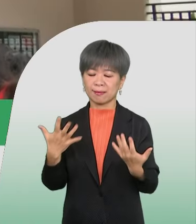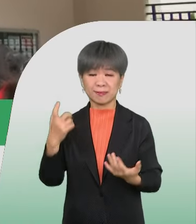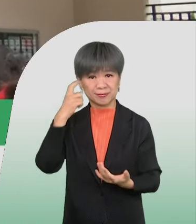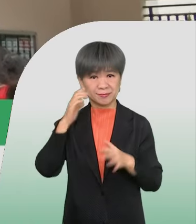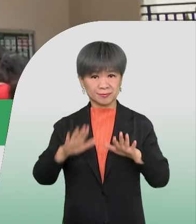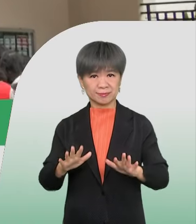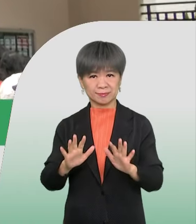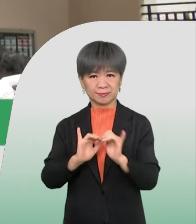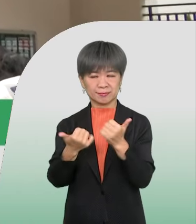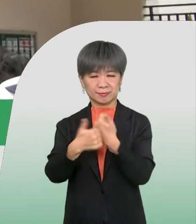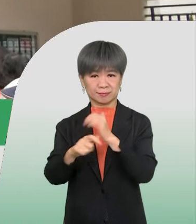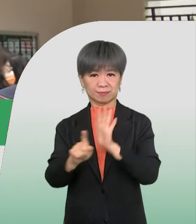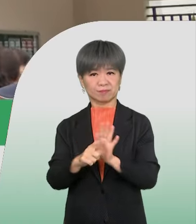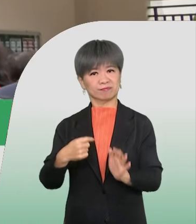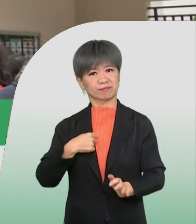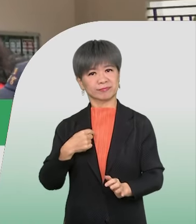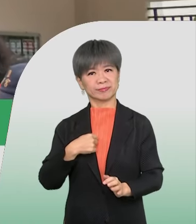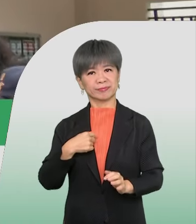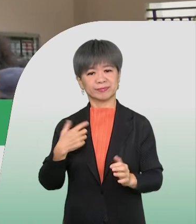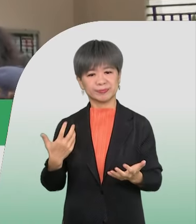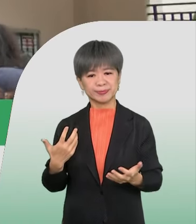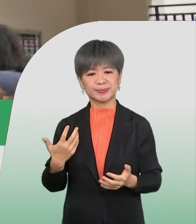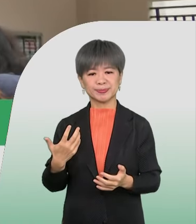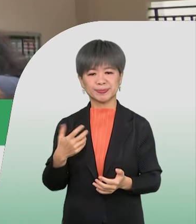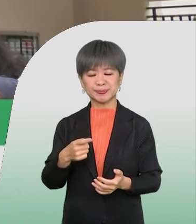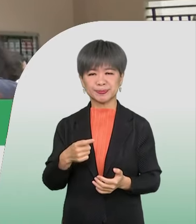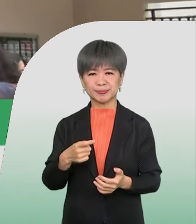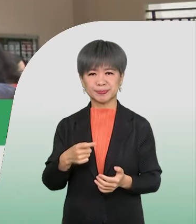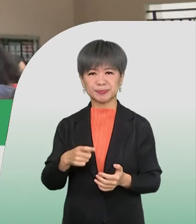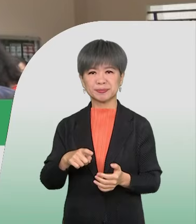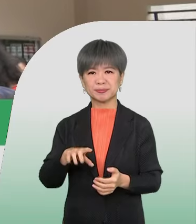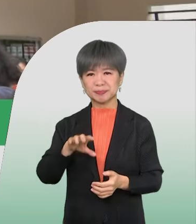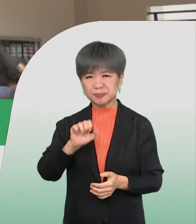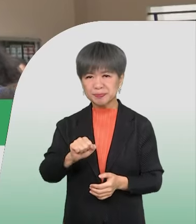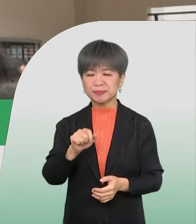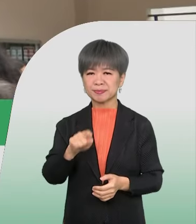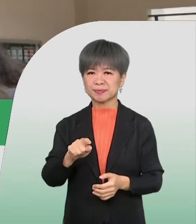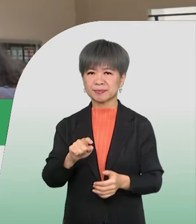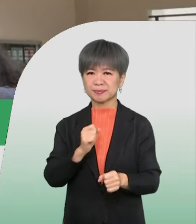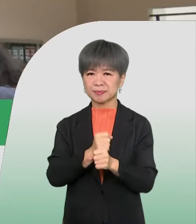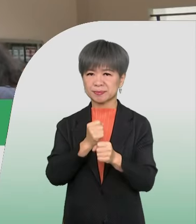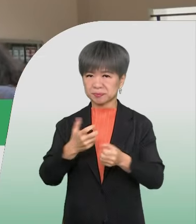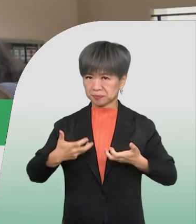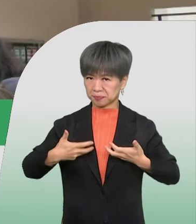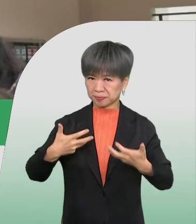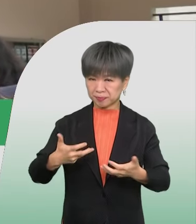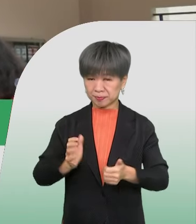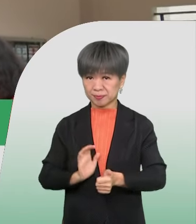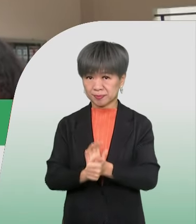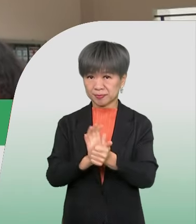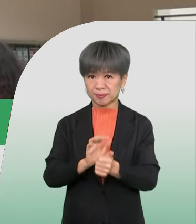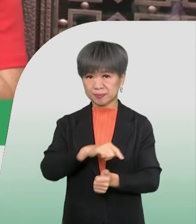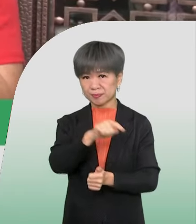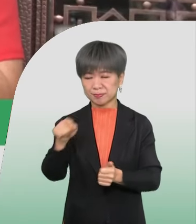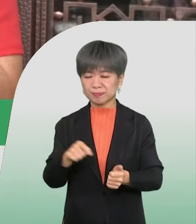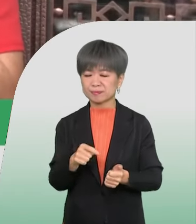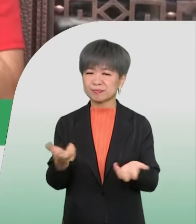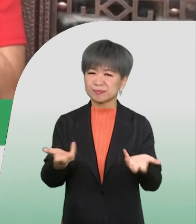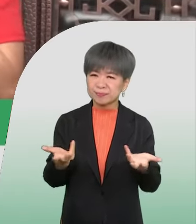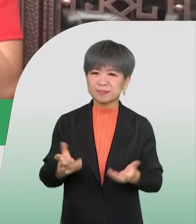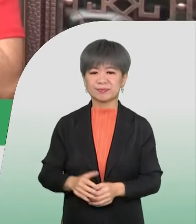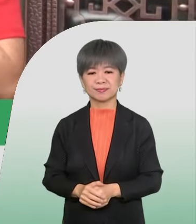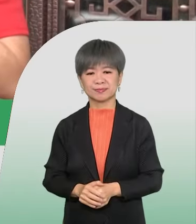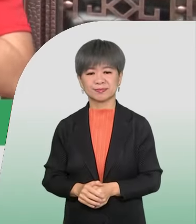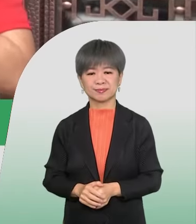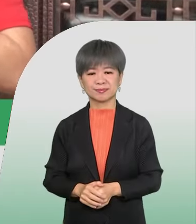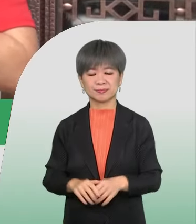要喺民意代表，加啲得时间有冇，做一啲事情咯，带动地方嘅事务啦。 庄